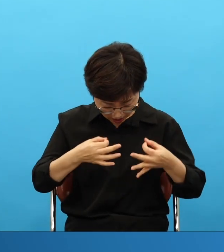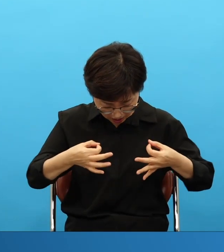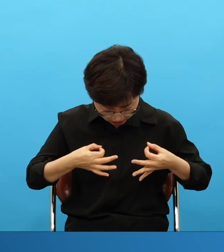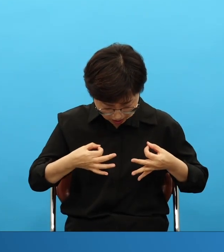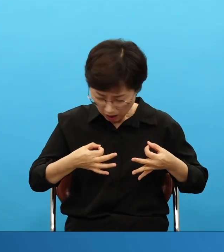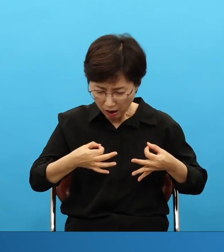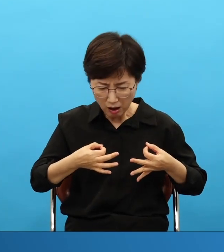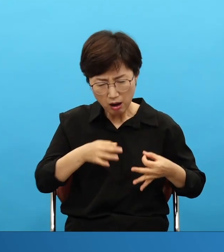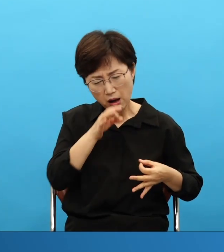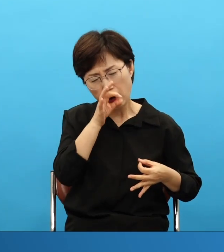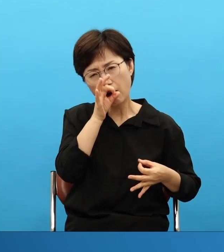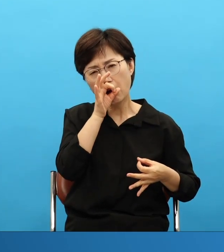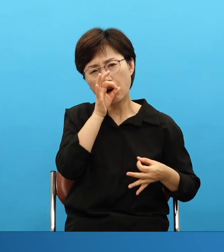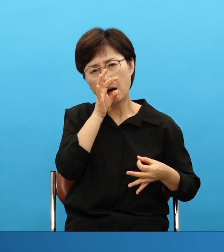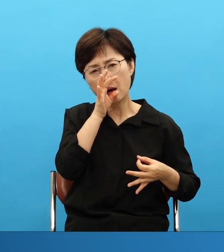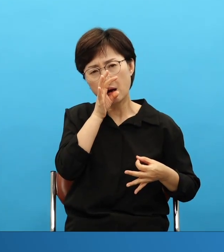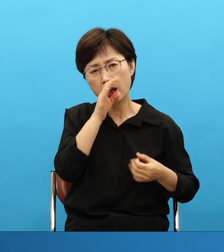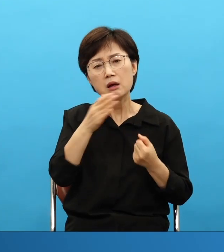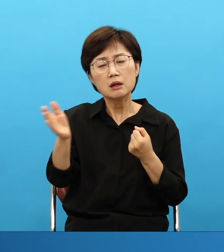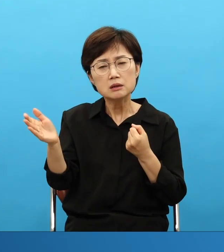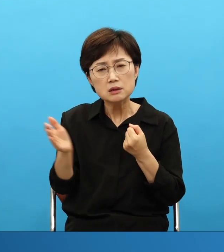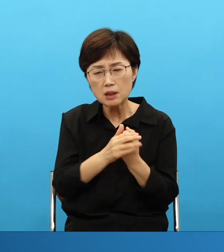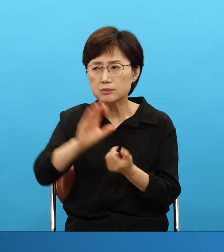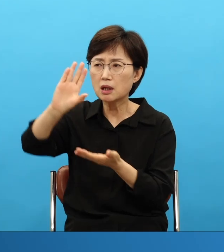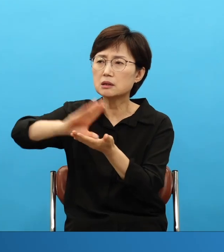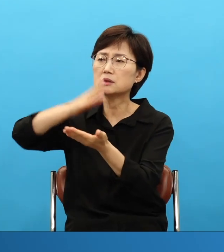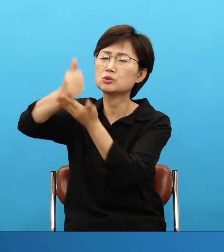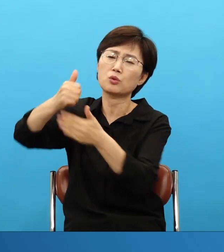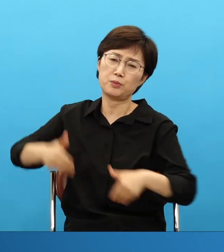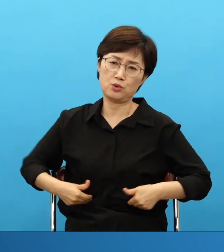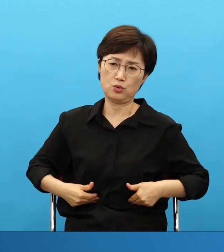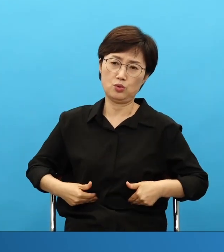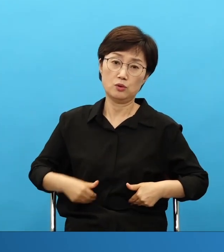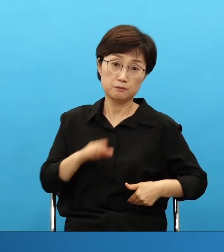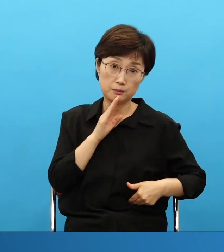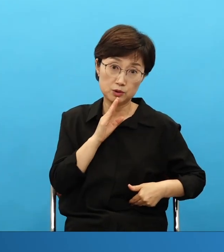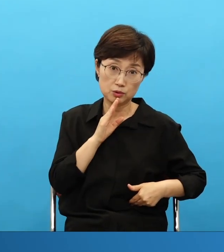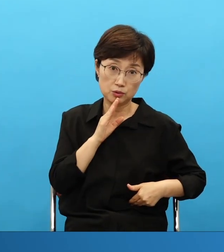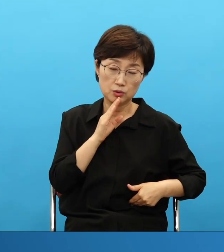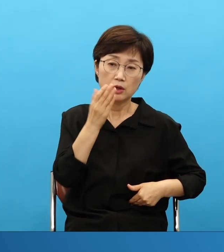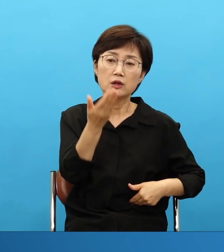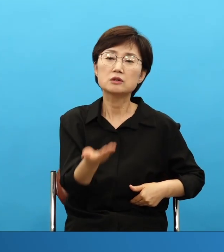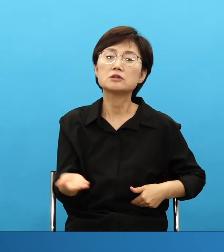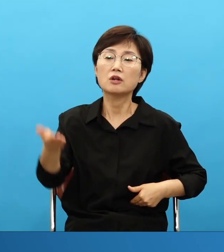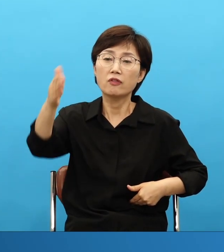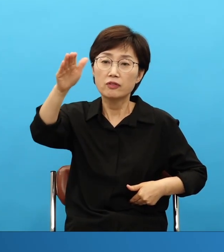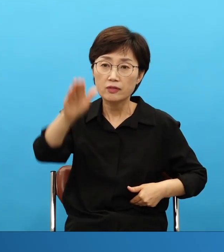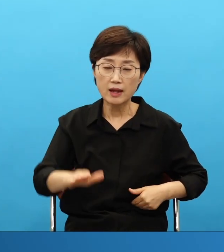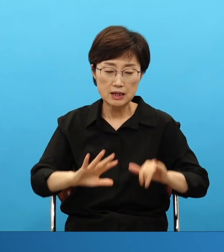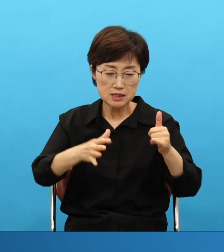거요 이렇게 지금 온 세계 누가 모르게 복음 막 있